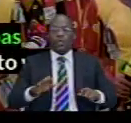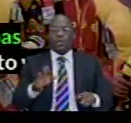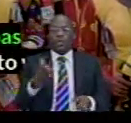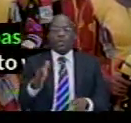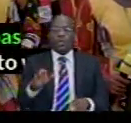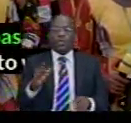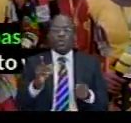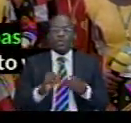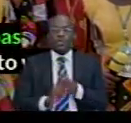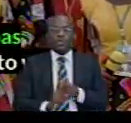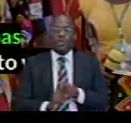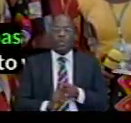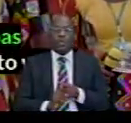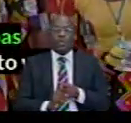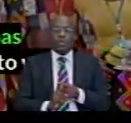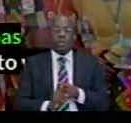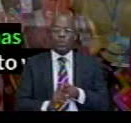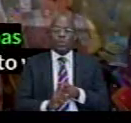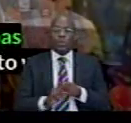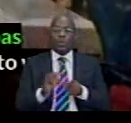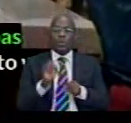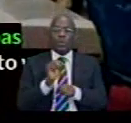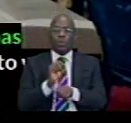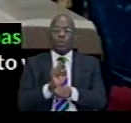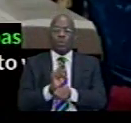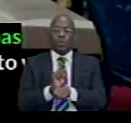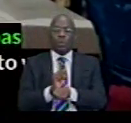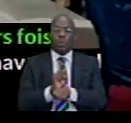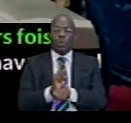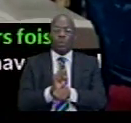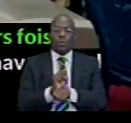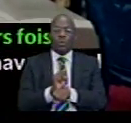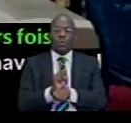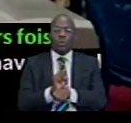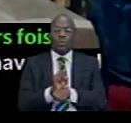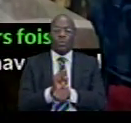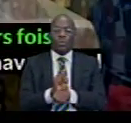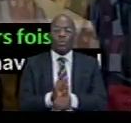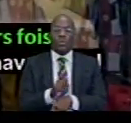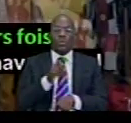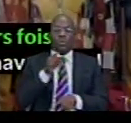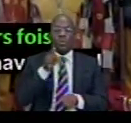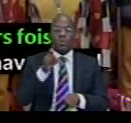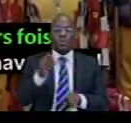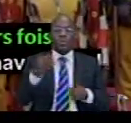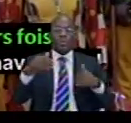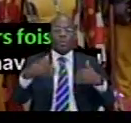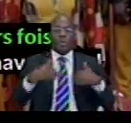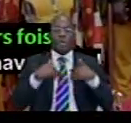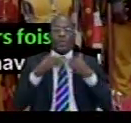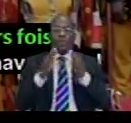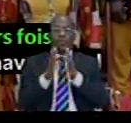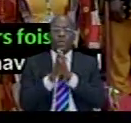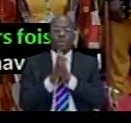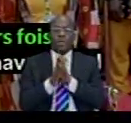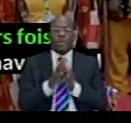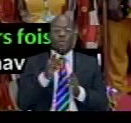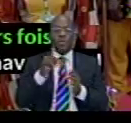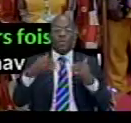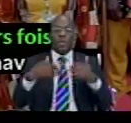ne marche pas. tu as prié,